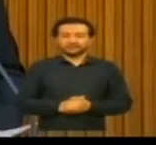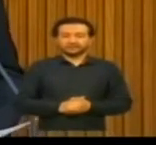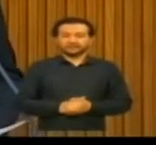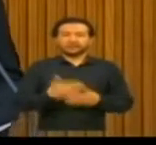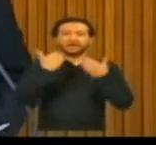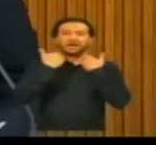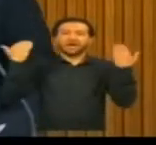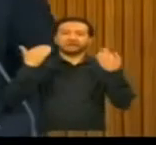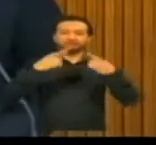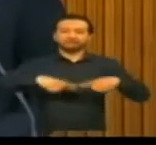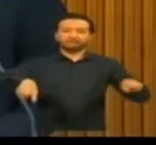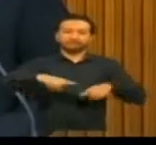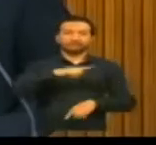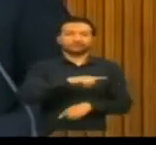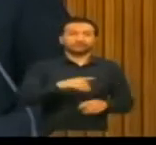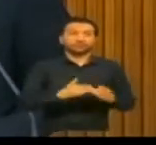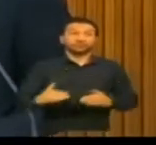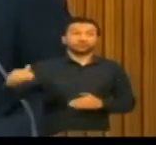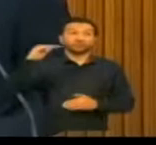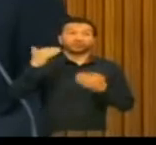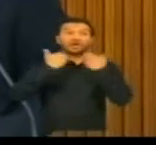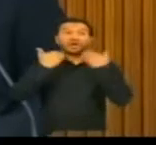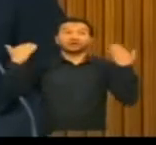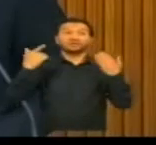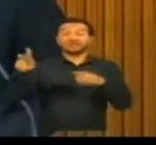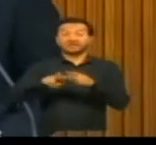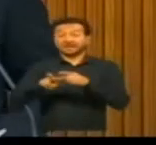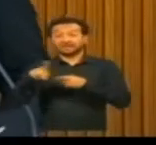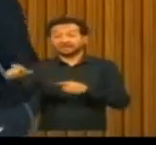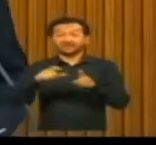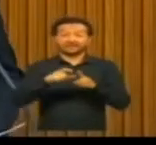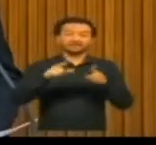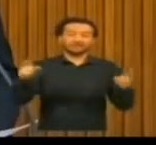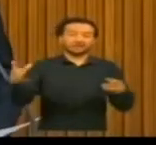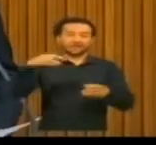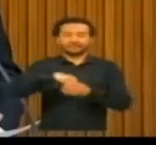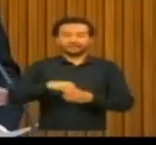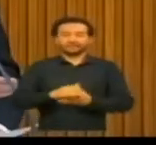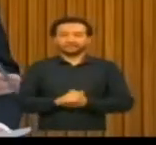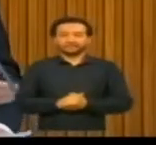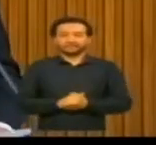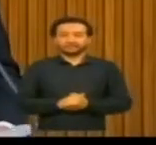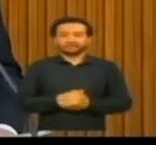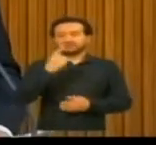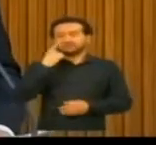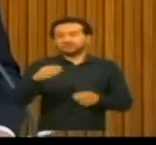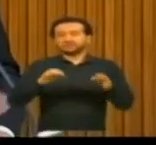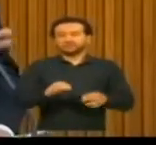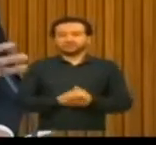Hakimlerden oluşuyor. Yüksek hakimlerden oluşuyor. Yargıtay'dan ve Danıştay'dan oluşuyor. Bakın şimdi.